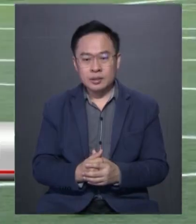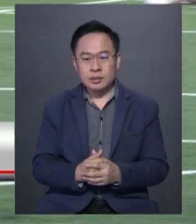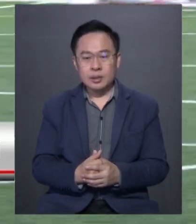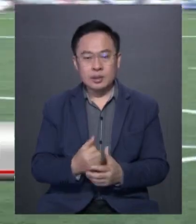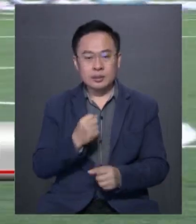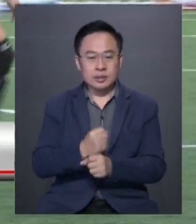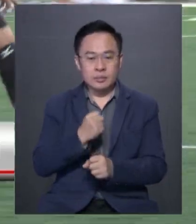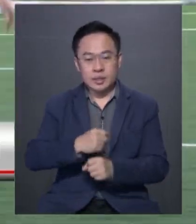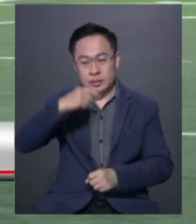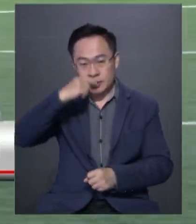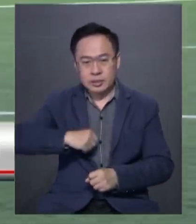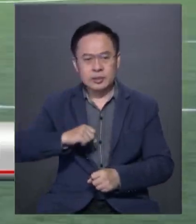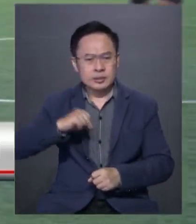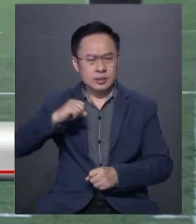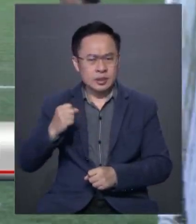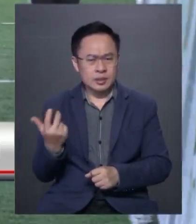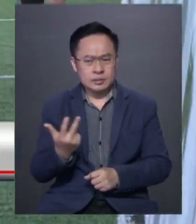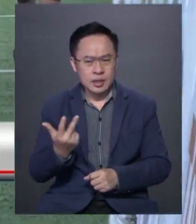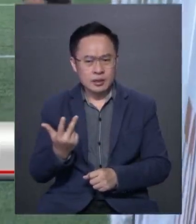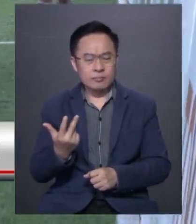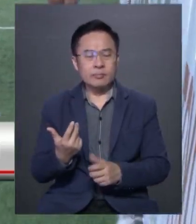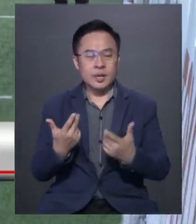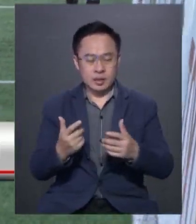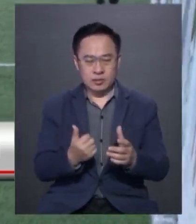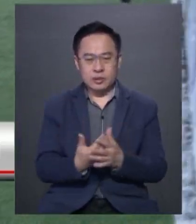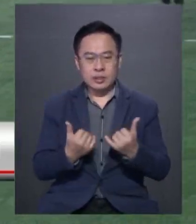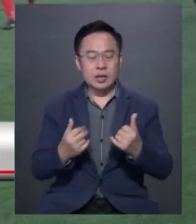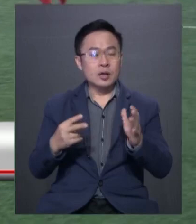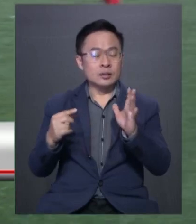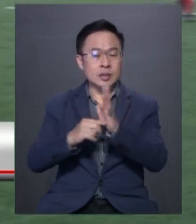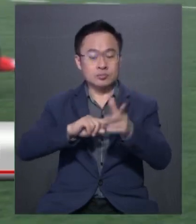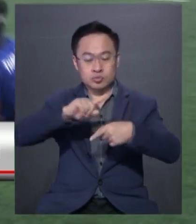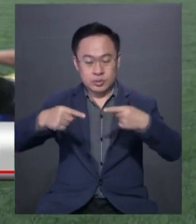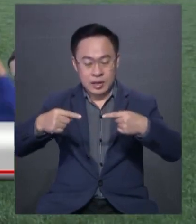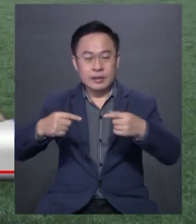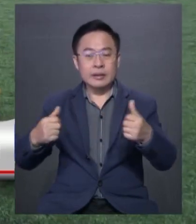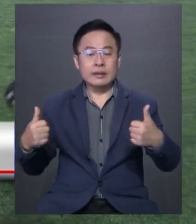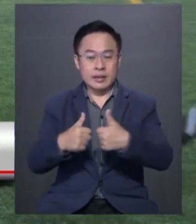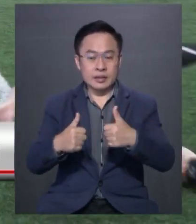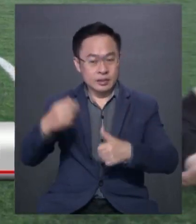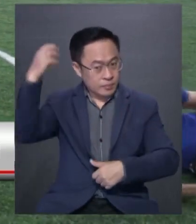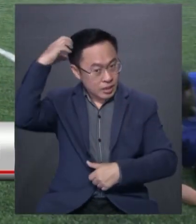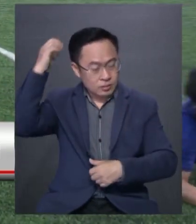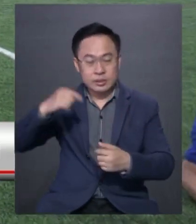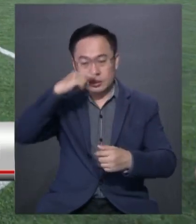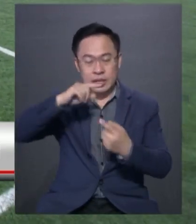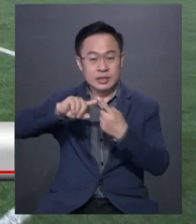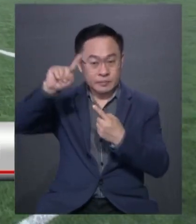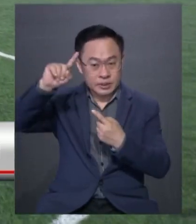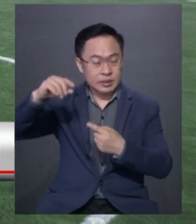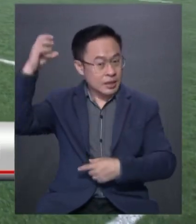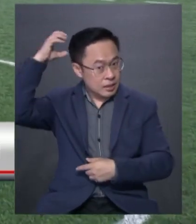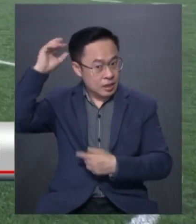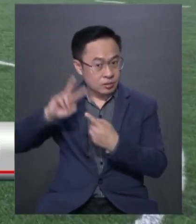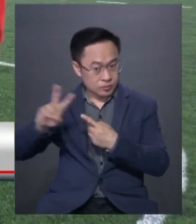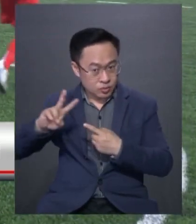เกมรวดนัดในรอบชิงชนะเลิศก็จะต้องเจอกับสปป.ลาวอีกครั้งนี่แหละเพราะเราเข้ามาชิงในฐานะอันดับที่